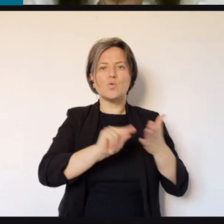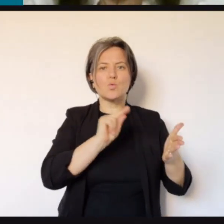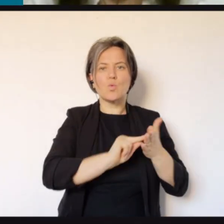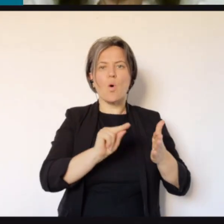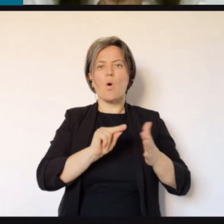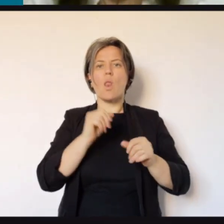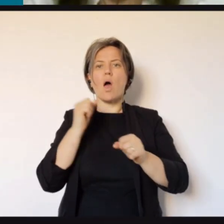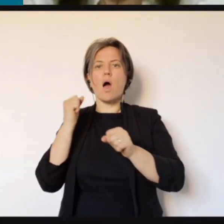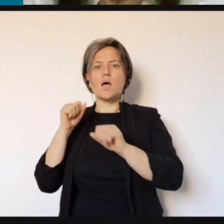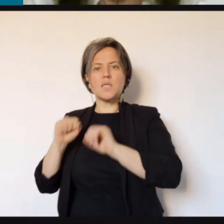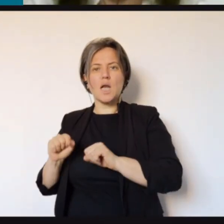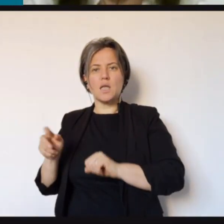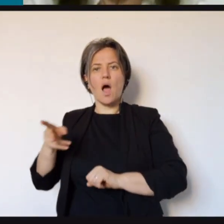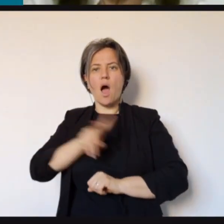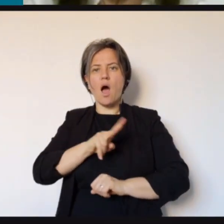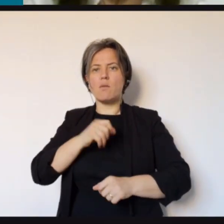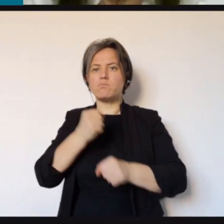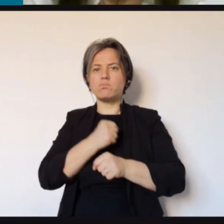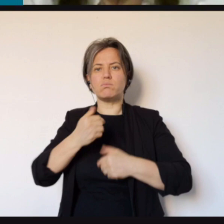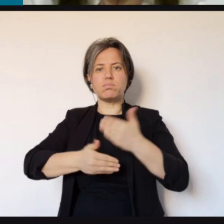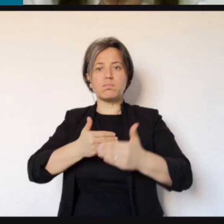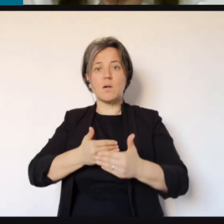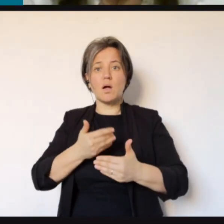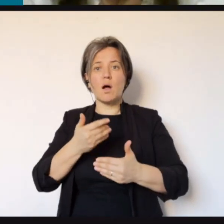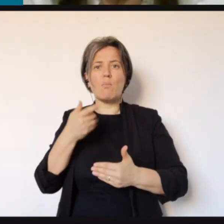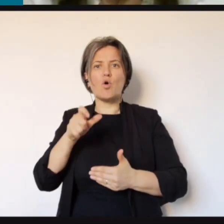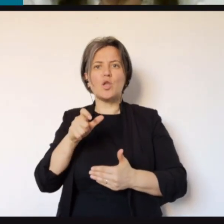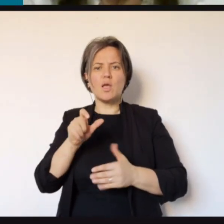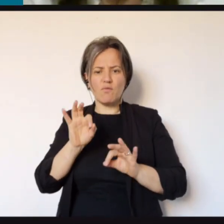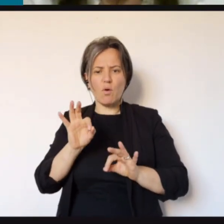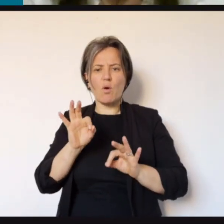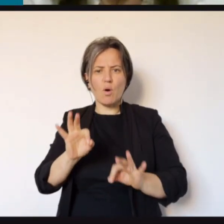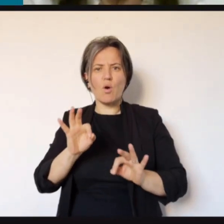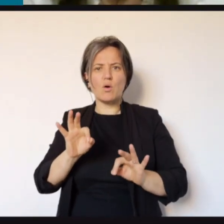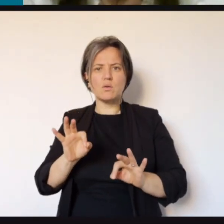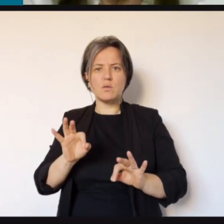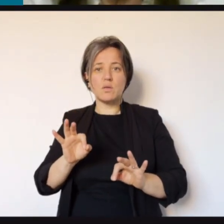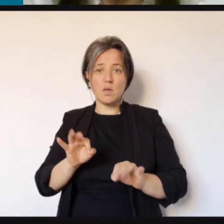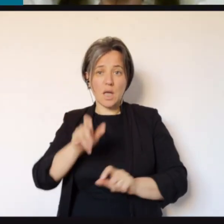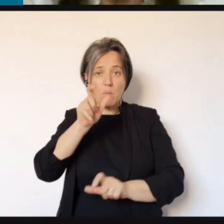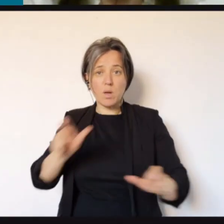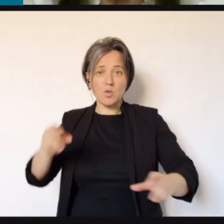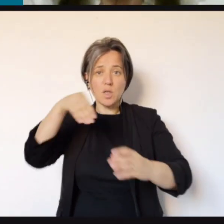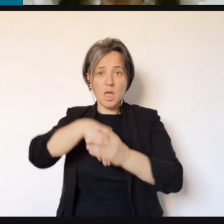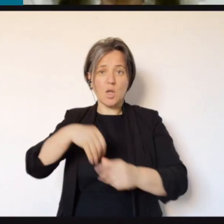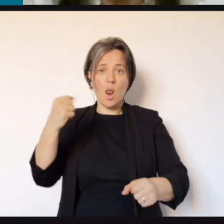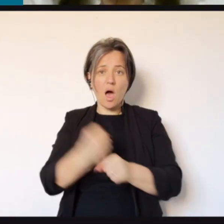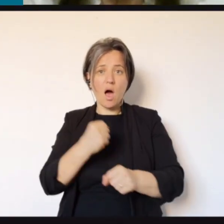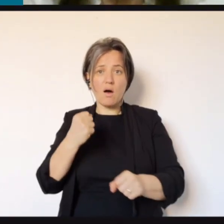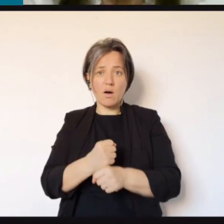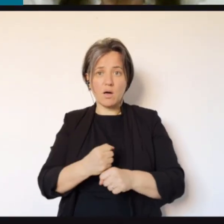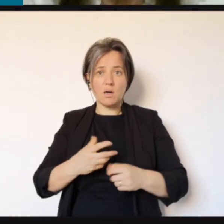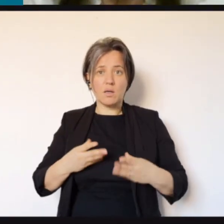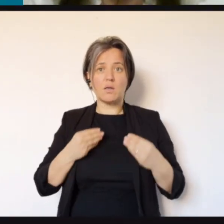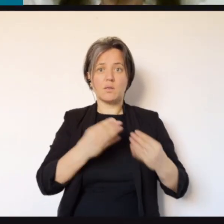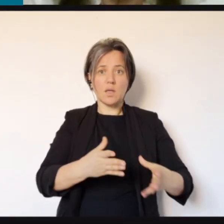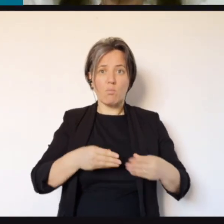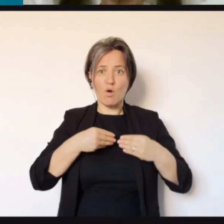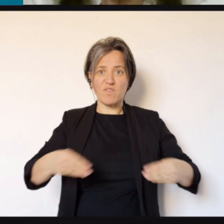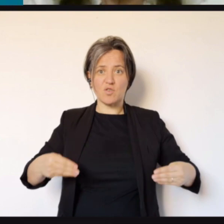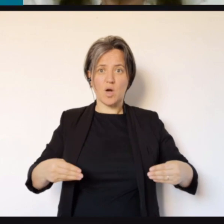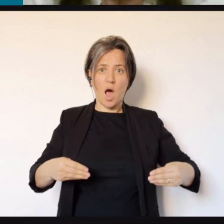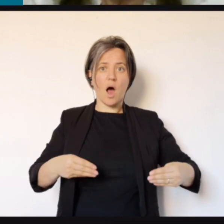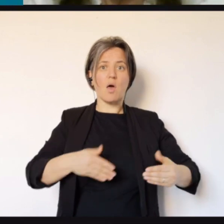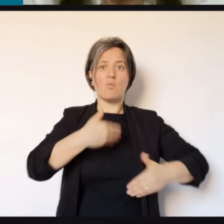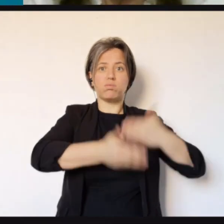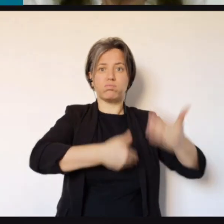Però l'hanno fatto perché c'erano persone che hanno